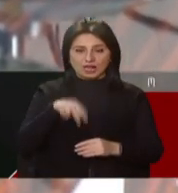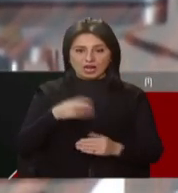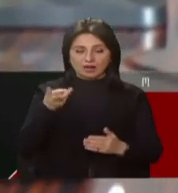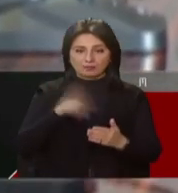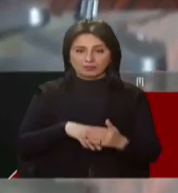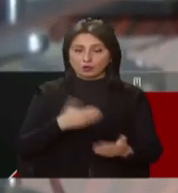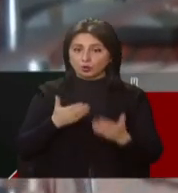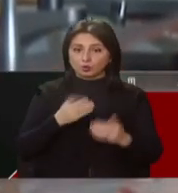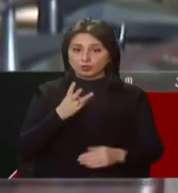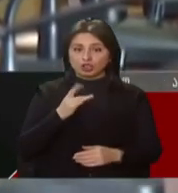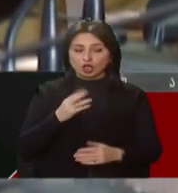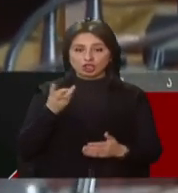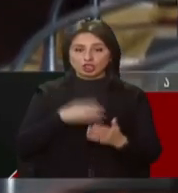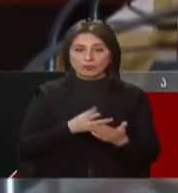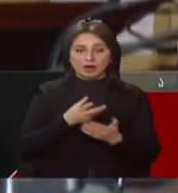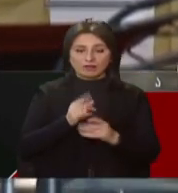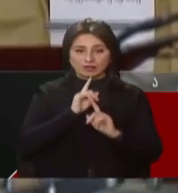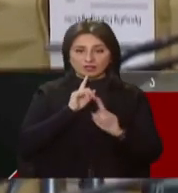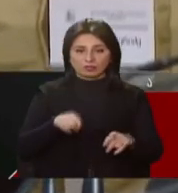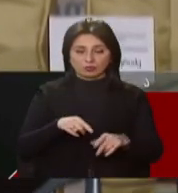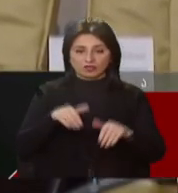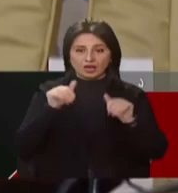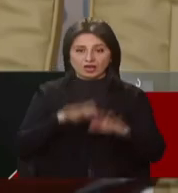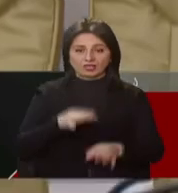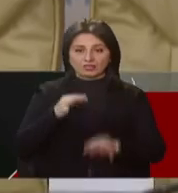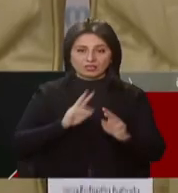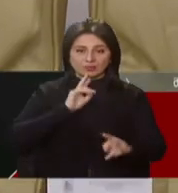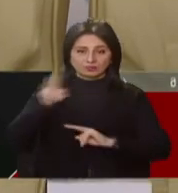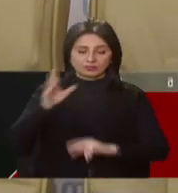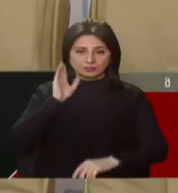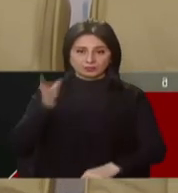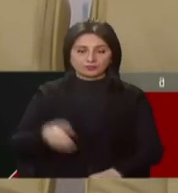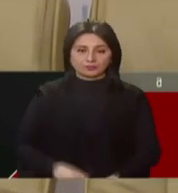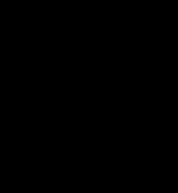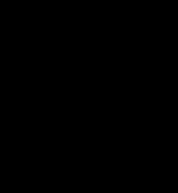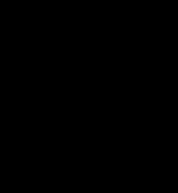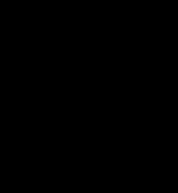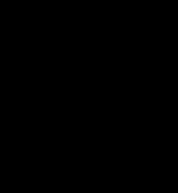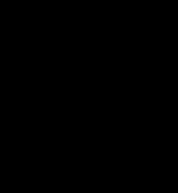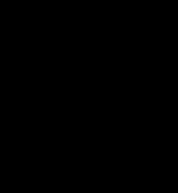დაეკისრა. Თუმცა შეროზია ჯარიმის გადახდას არ აპირებს და გადაწყვეტილების გასაჩივრებას გეგმავს.